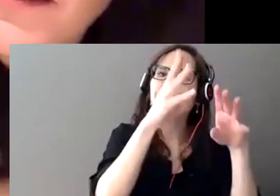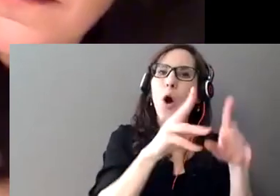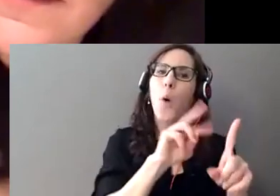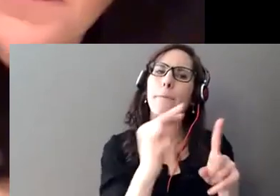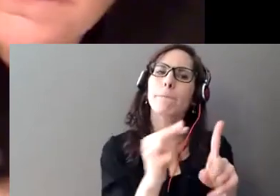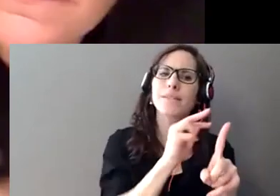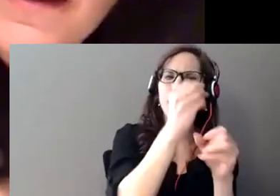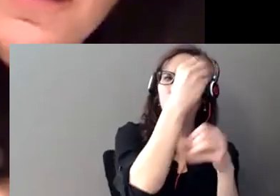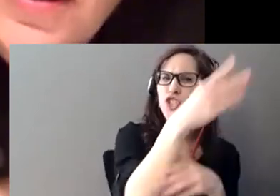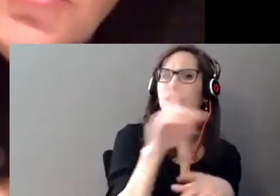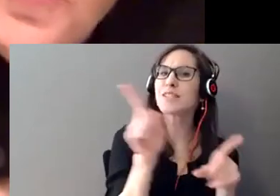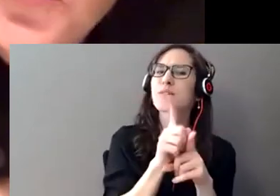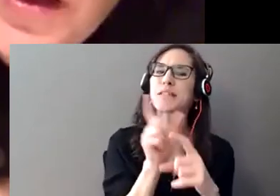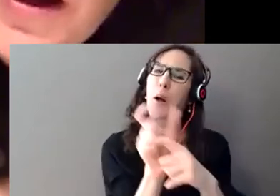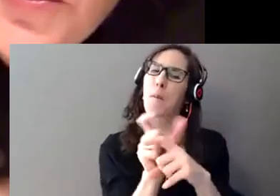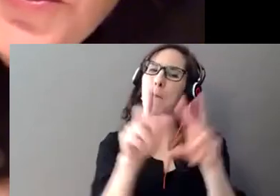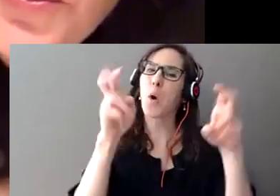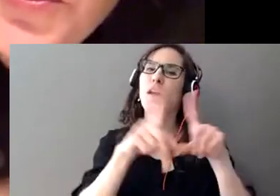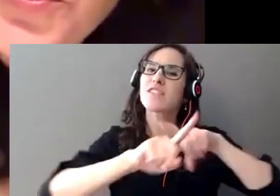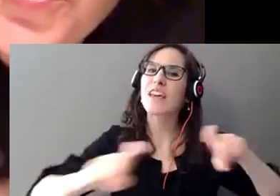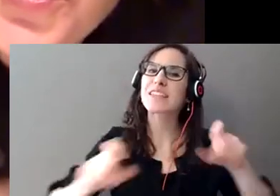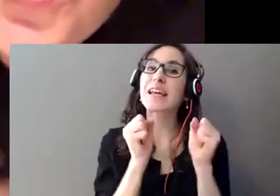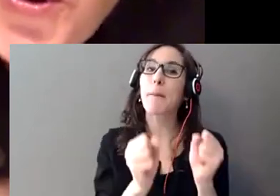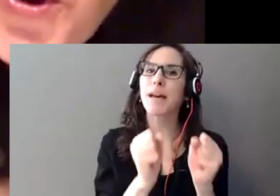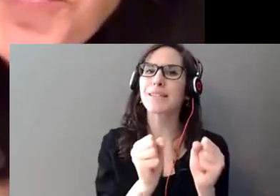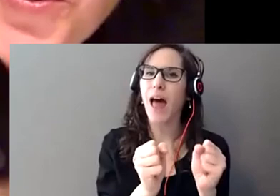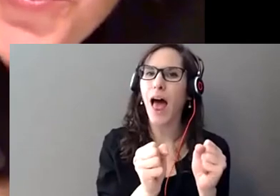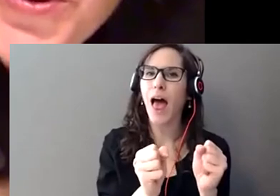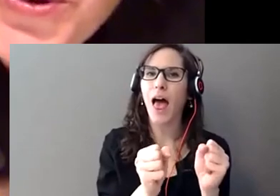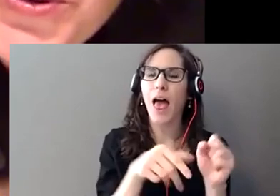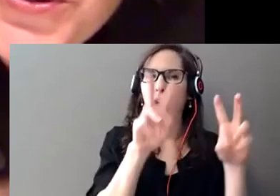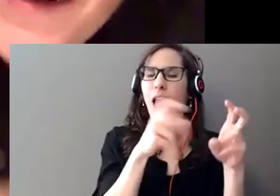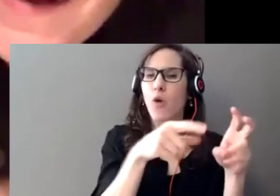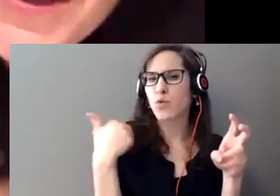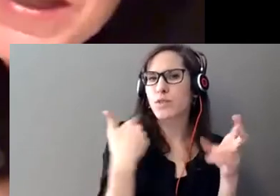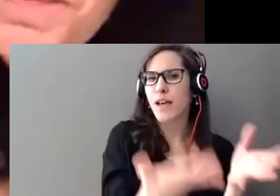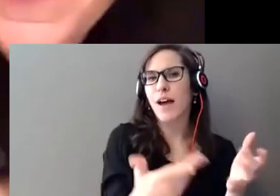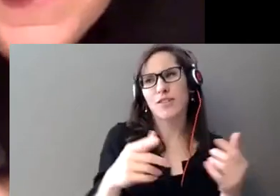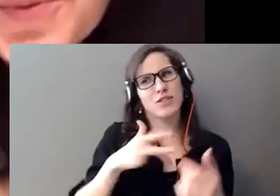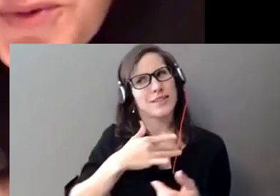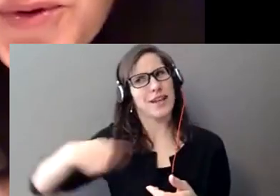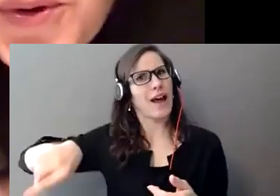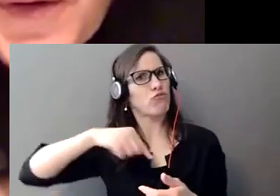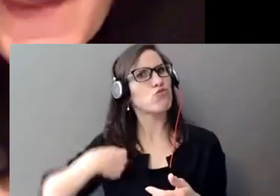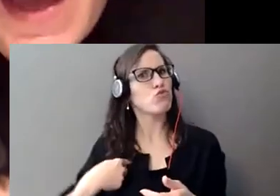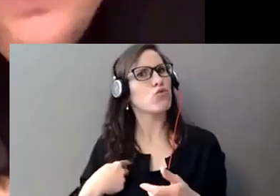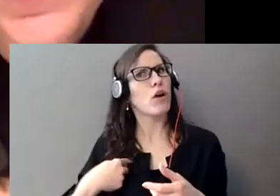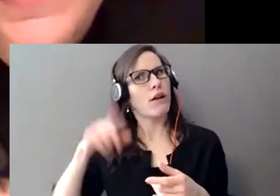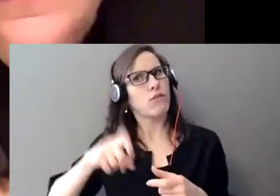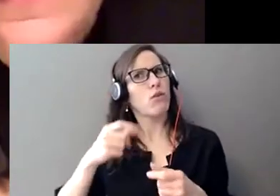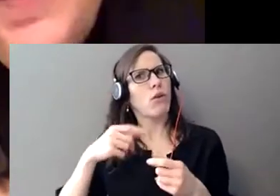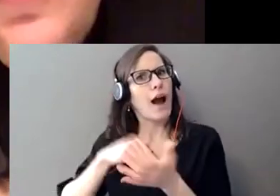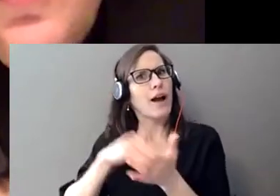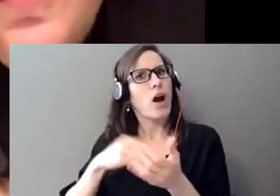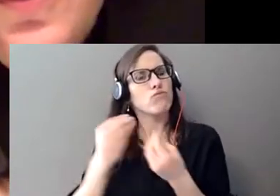du terme diversité capacitaire je pense qu'on a nous encore beaucoup de travail on n'est pas si nombreux à